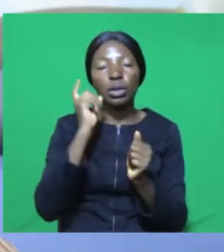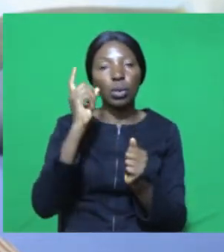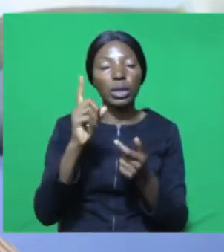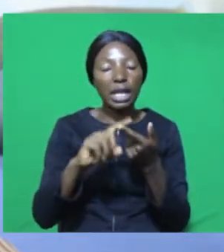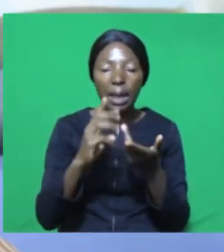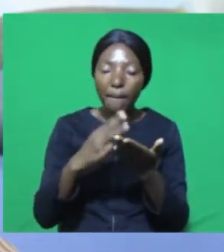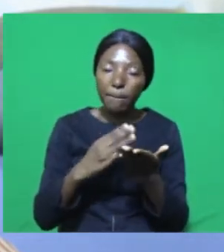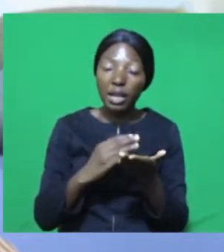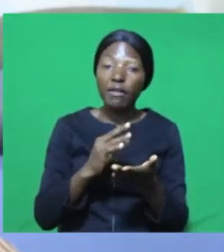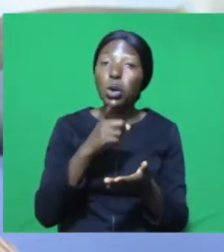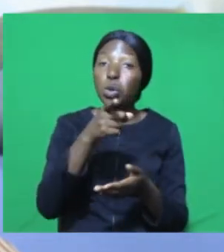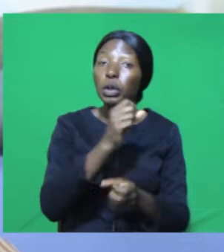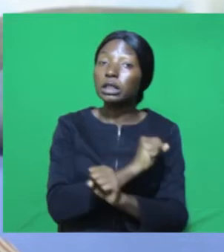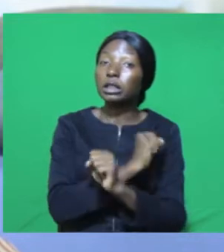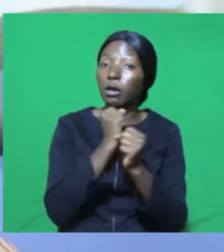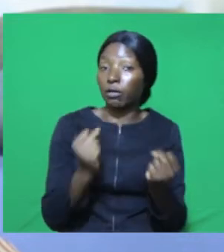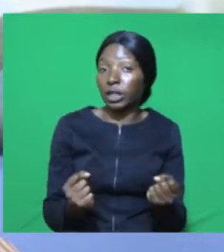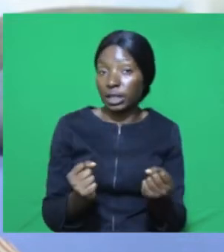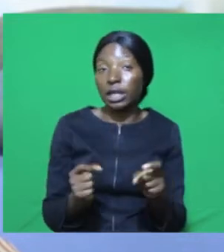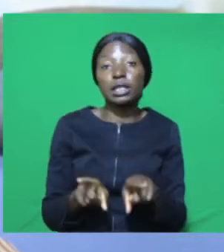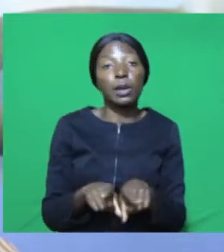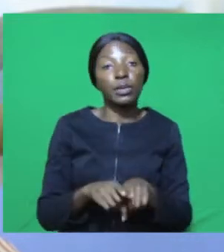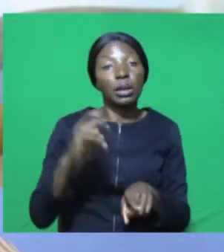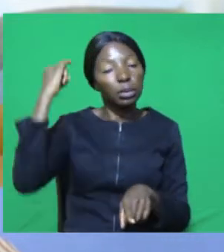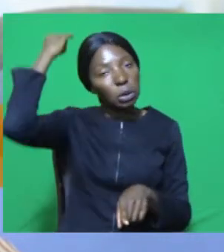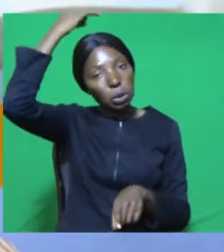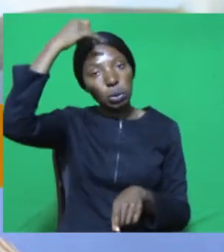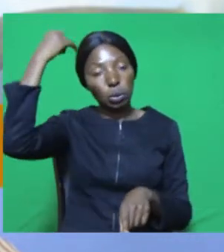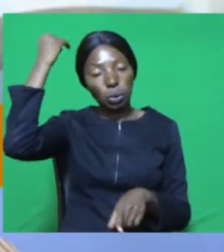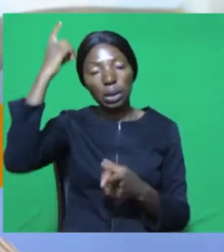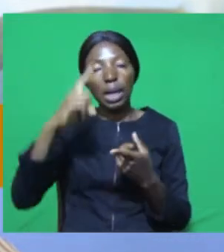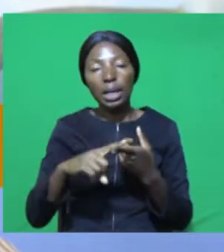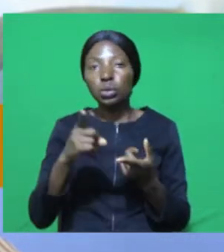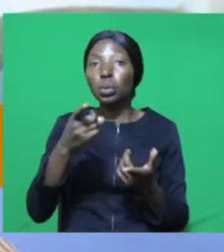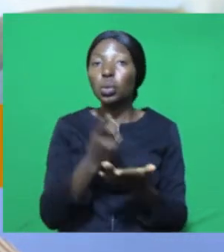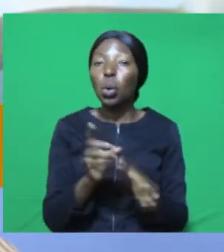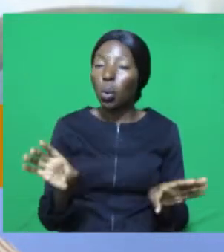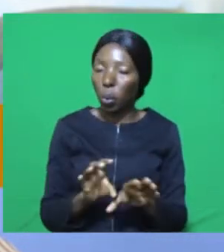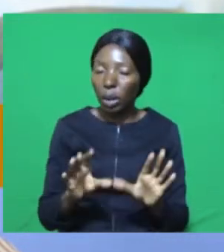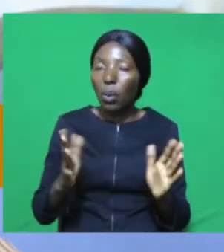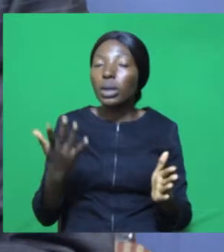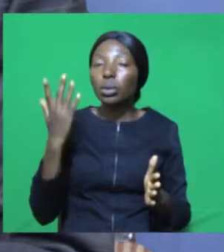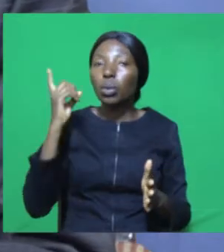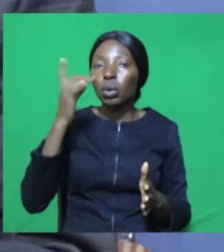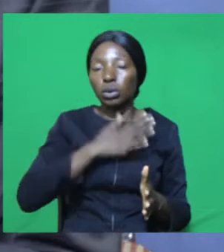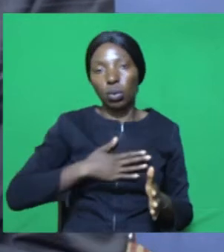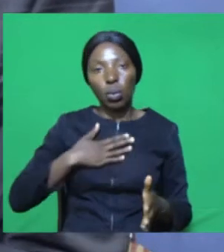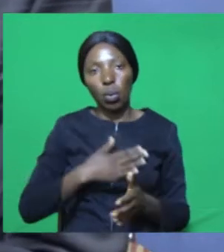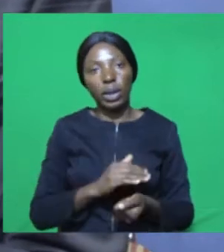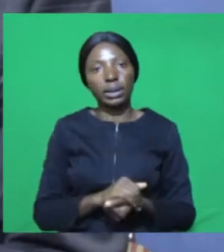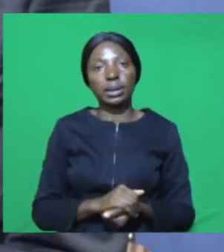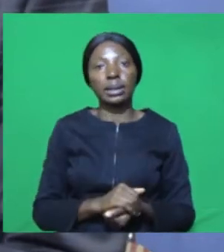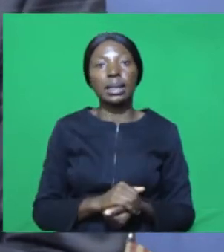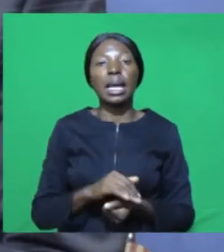nekugadzirira ruponeso rwavo seimba yaIsraeri nekutora nzvimbo dzavo kuita sezvavanoita serwana mwari. Pane